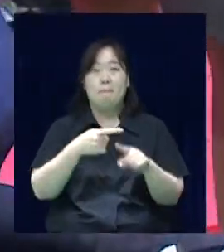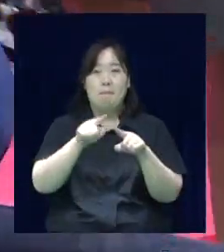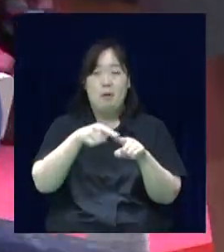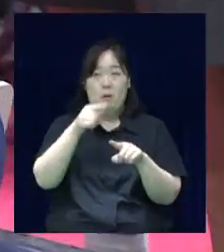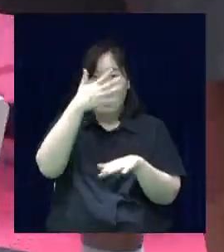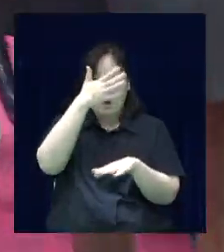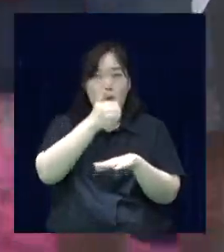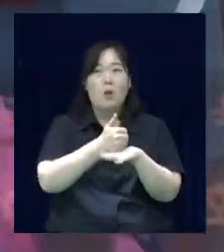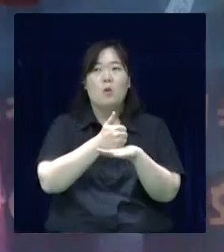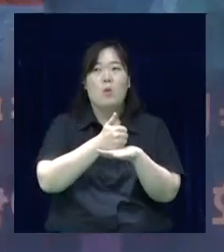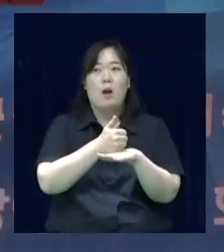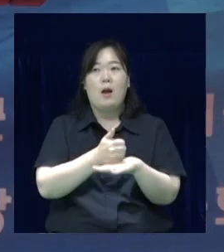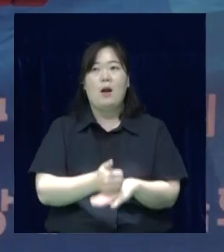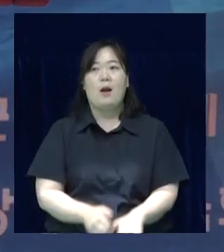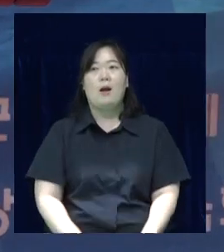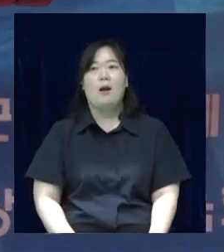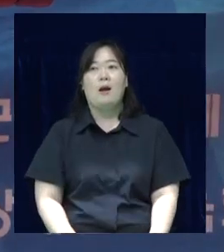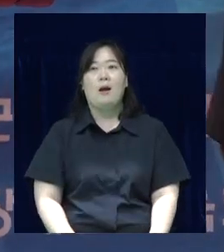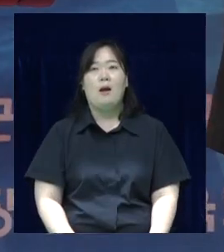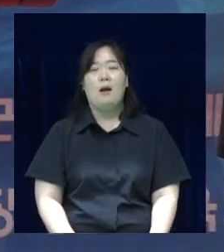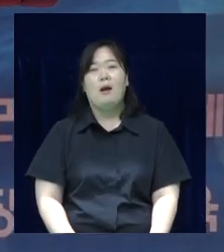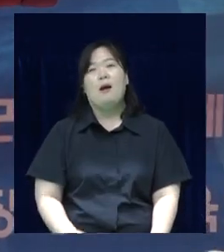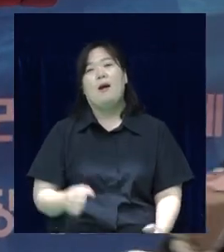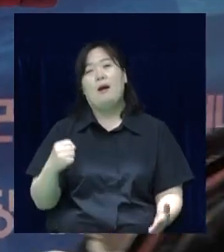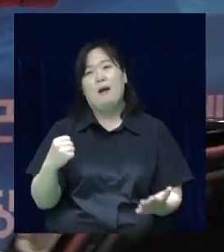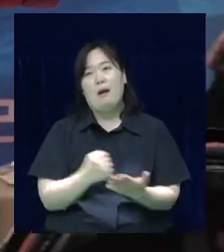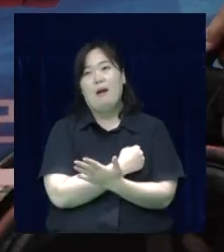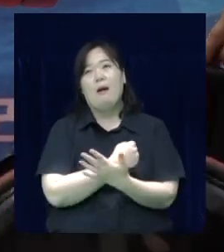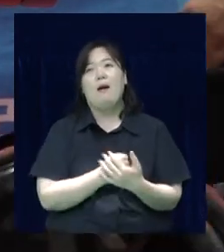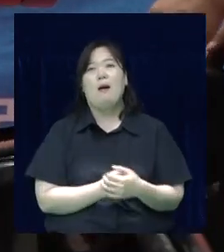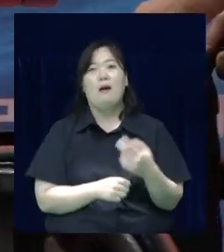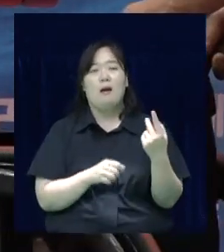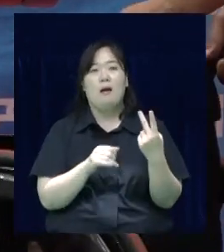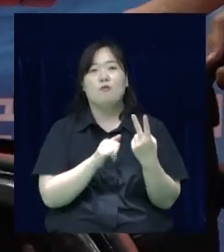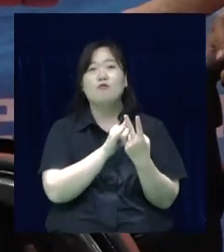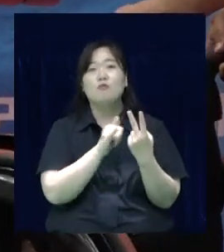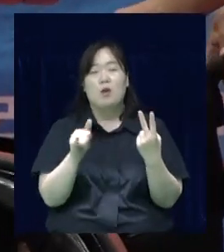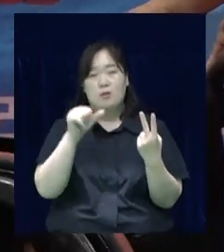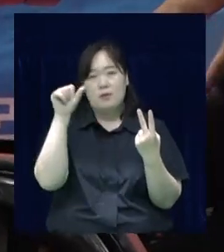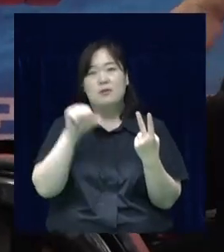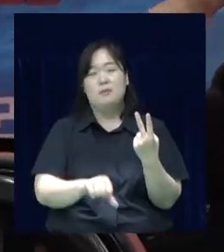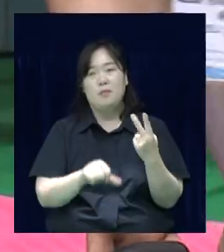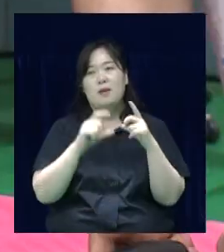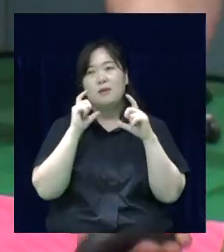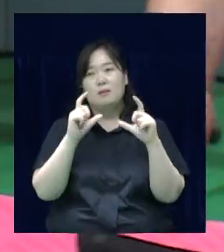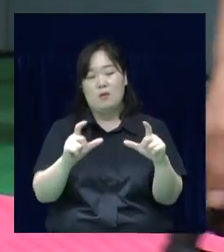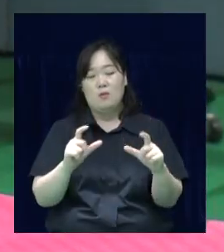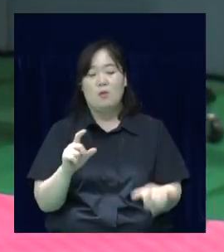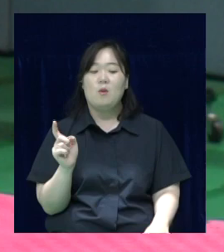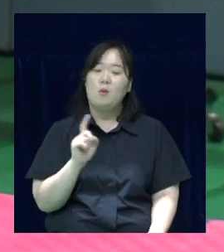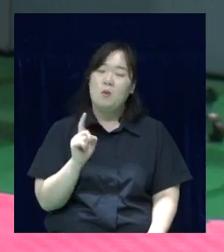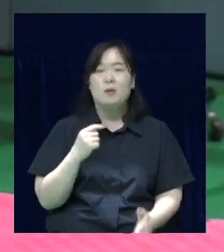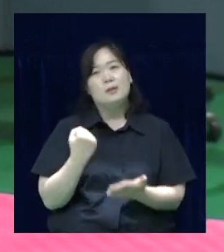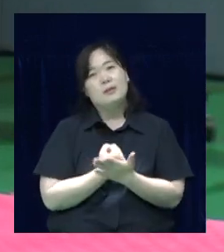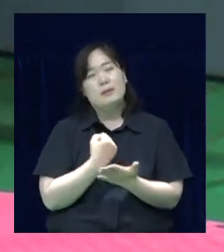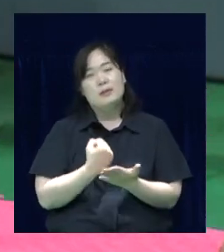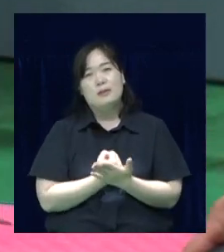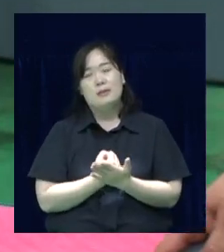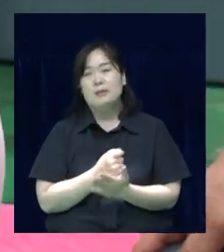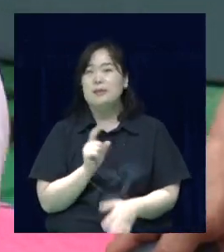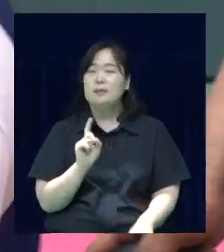판정을 살펴보도록 하겠습니다. 아하, 지금은 두 명의 심판이 실패를 선언했는데 어떤 부분에서 좀 아쉬움이